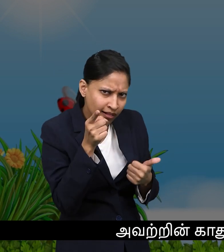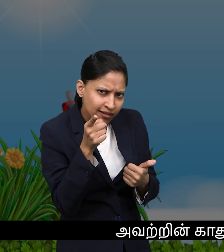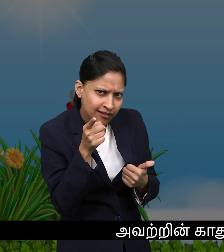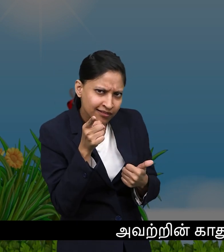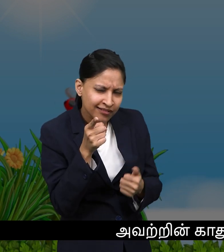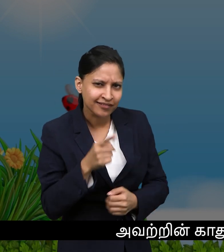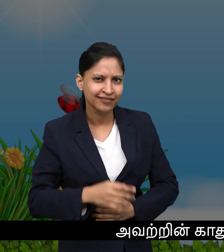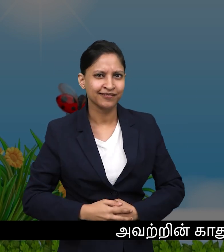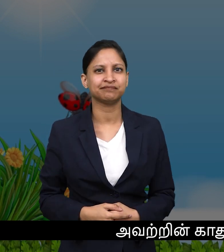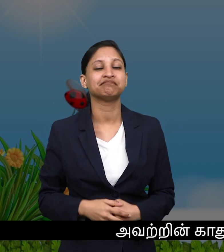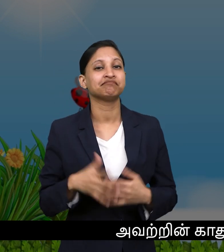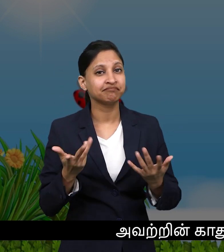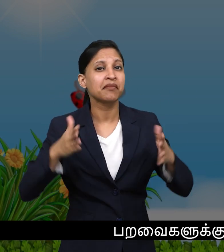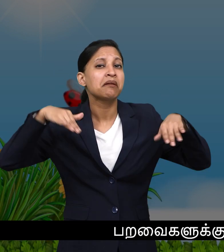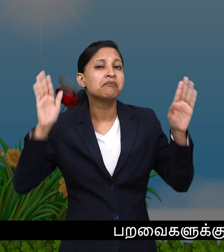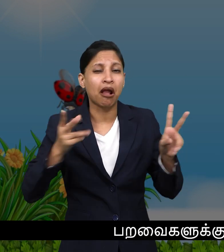முடிகிறதா?